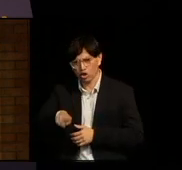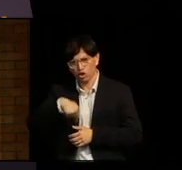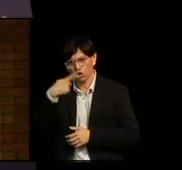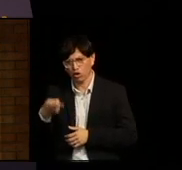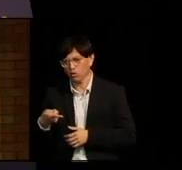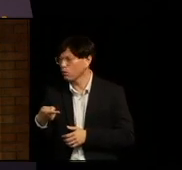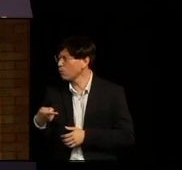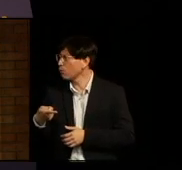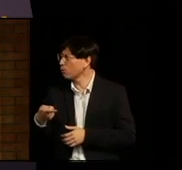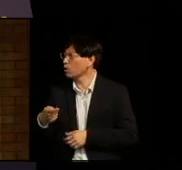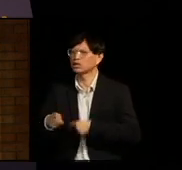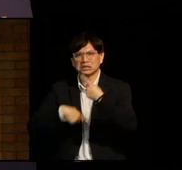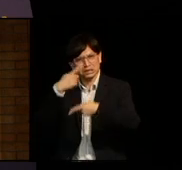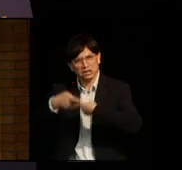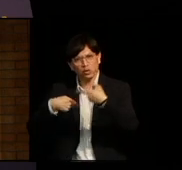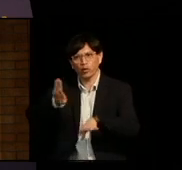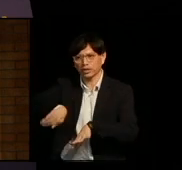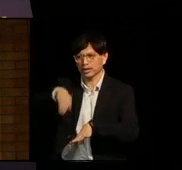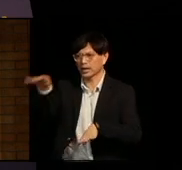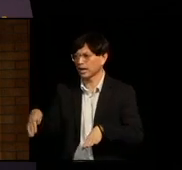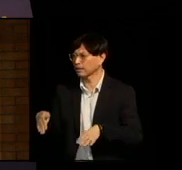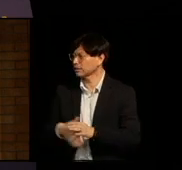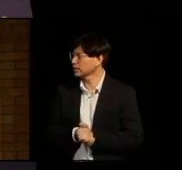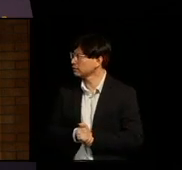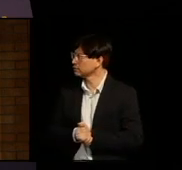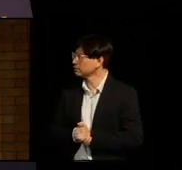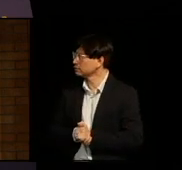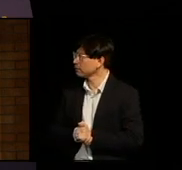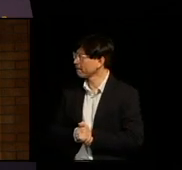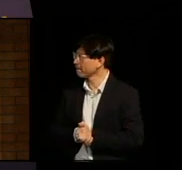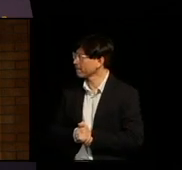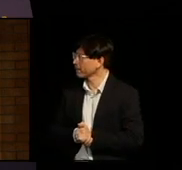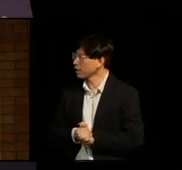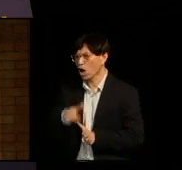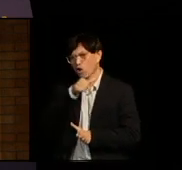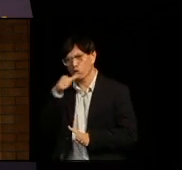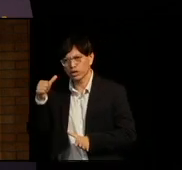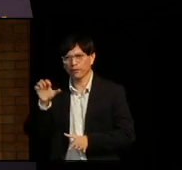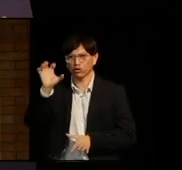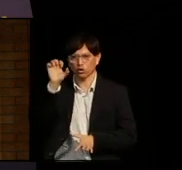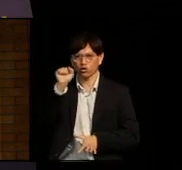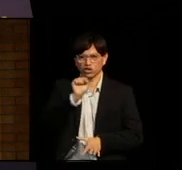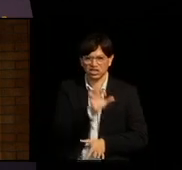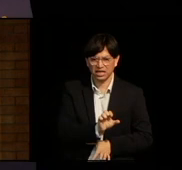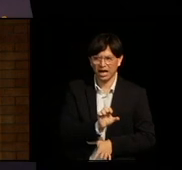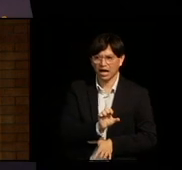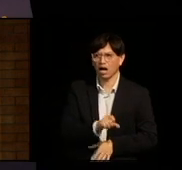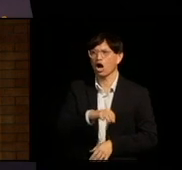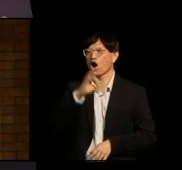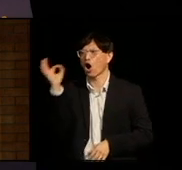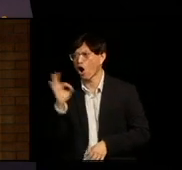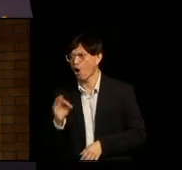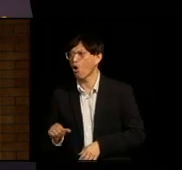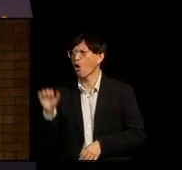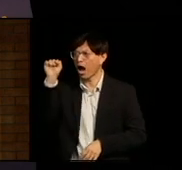sono seguite altre quindi altri bambini che usavano la CIA oppure una dhd